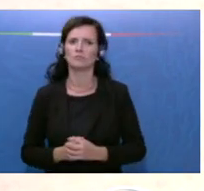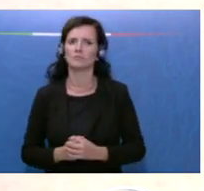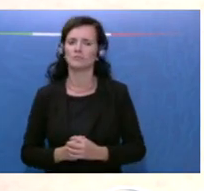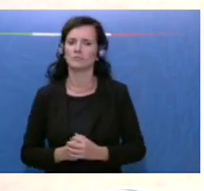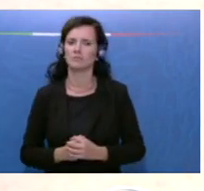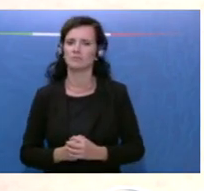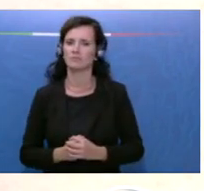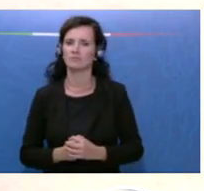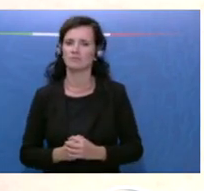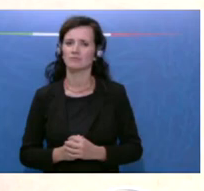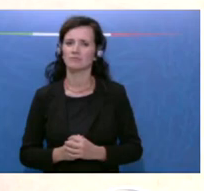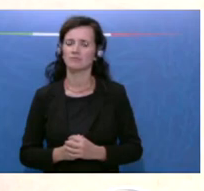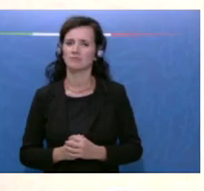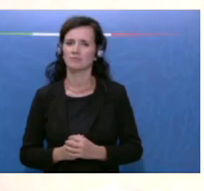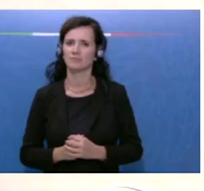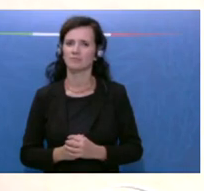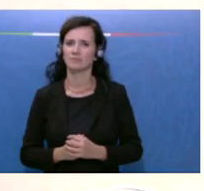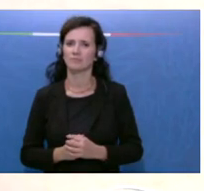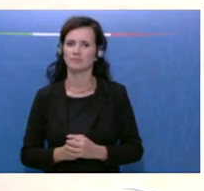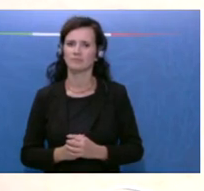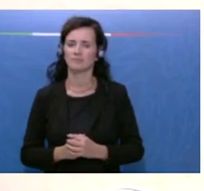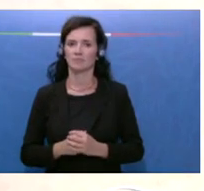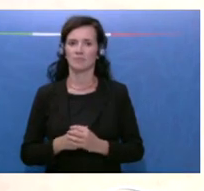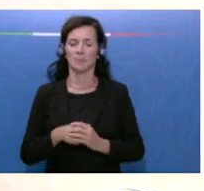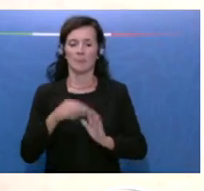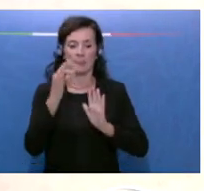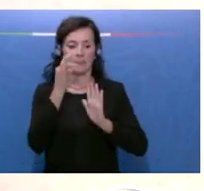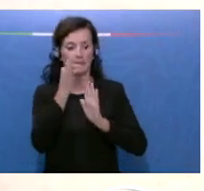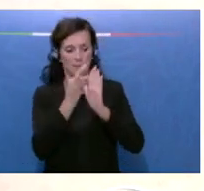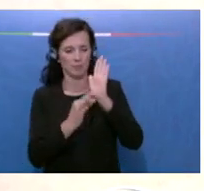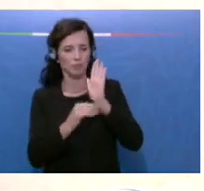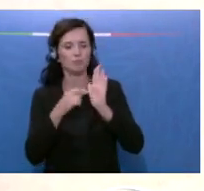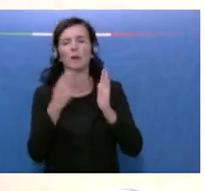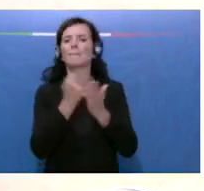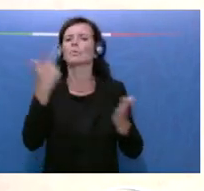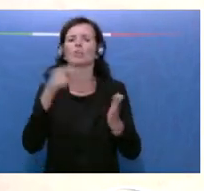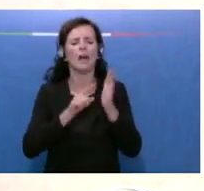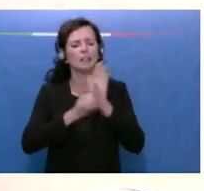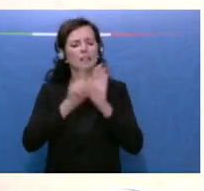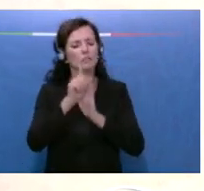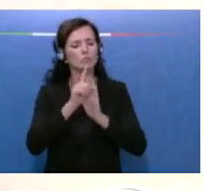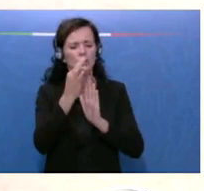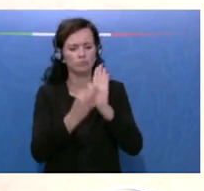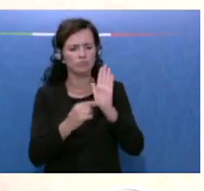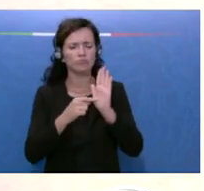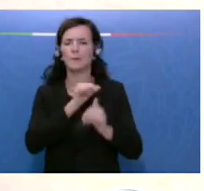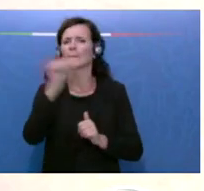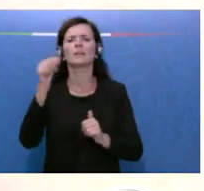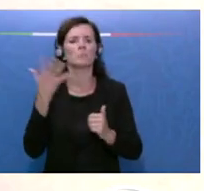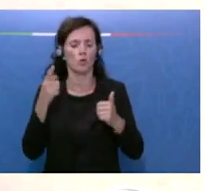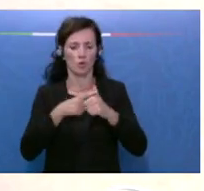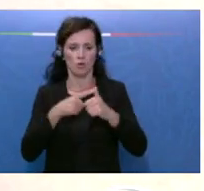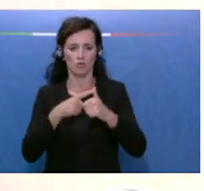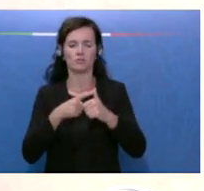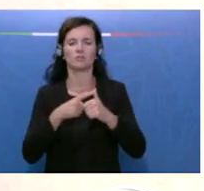per andare rapidamente sui principali risultati primo c'è una consapevolezza diffusa